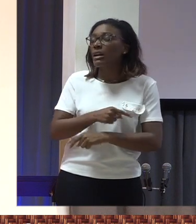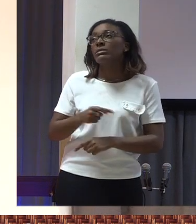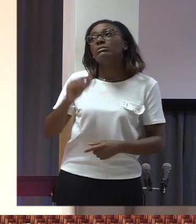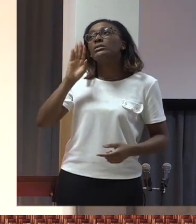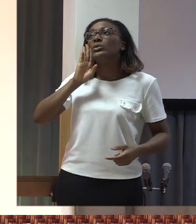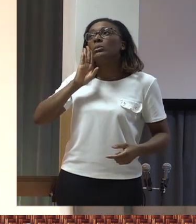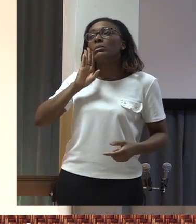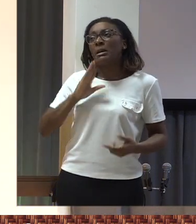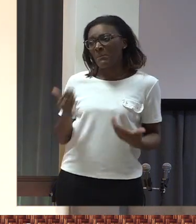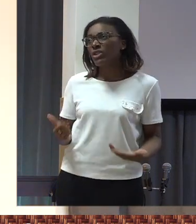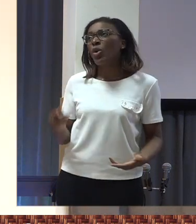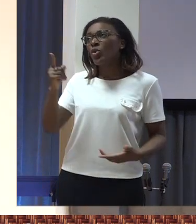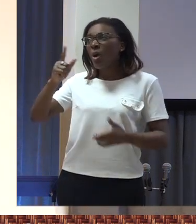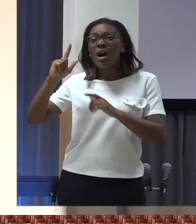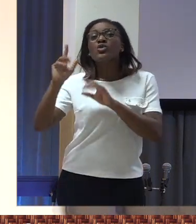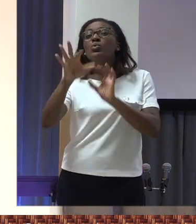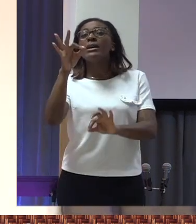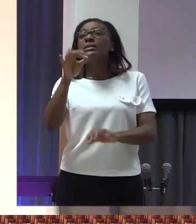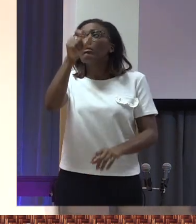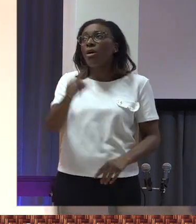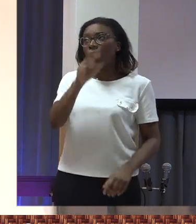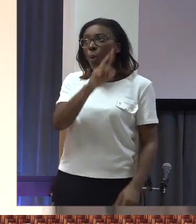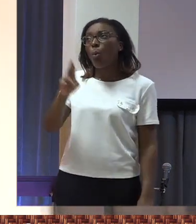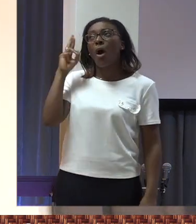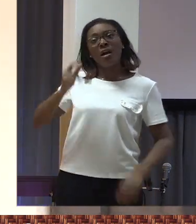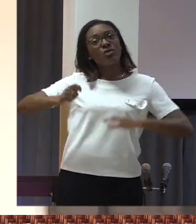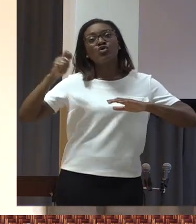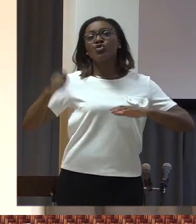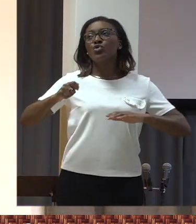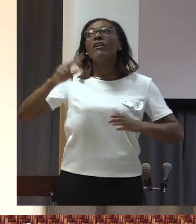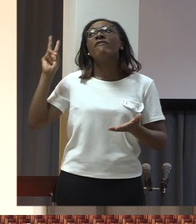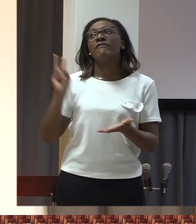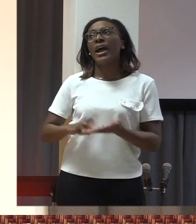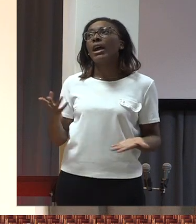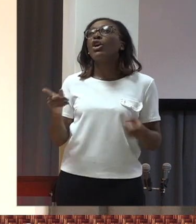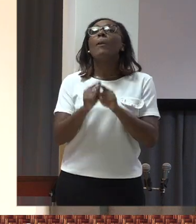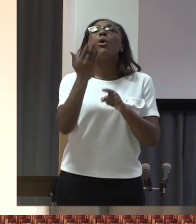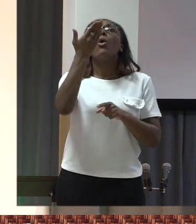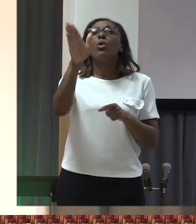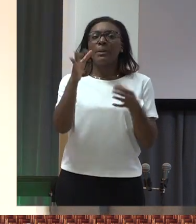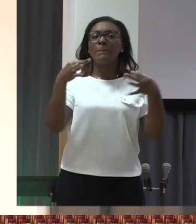nous un roi pour nous juger comme il y en a chez toutes les nations. »